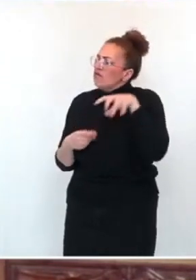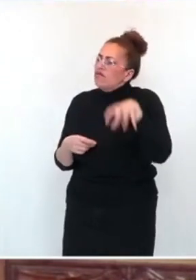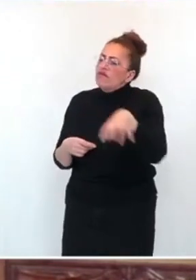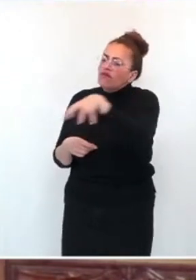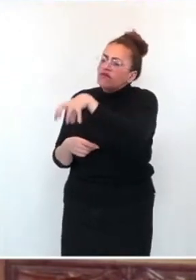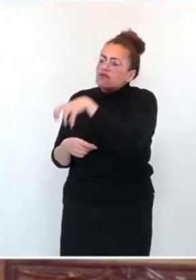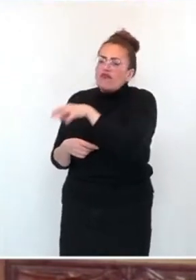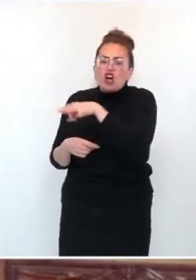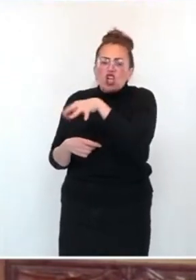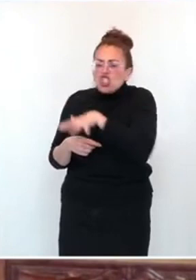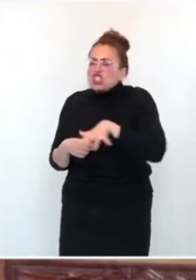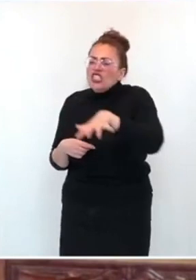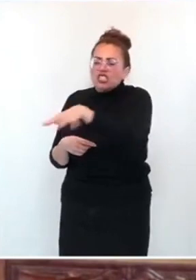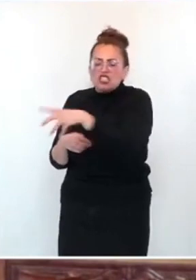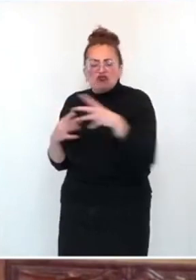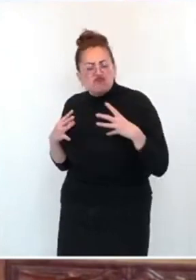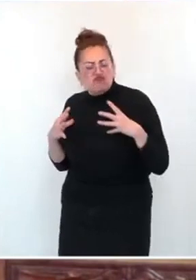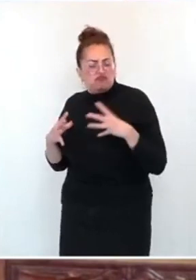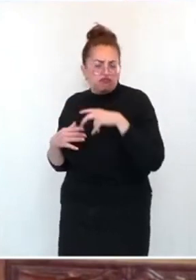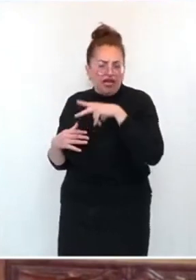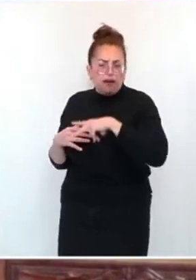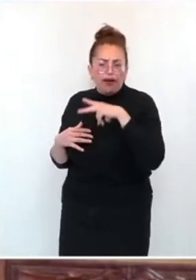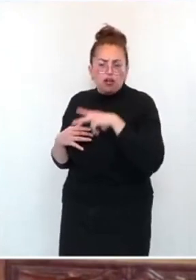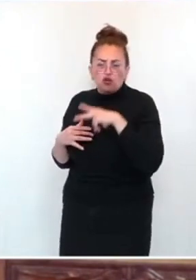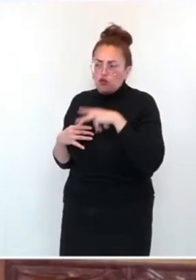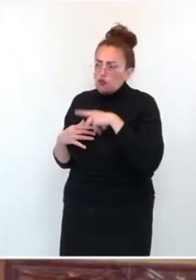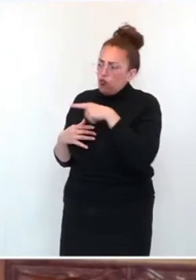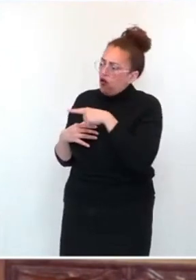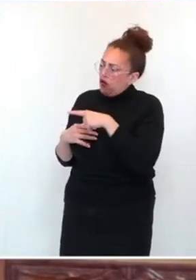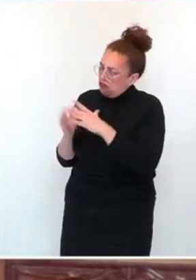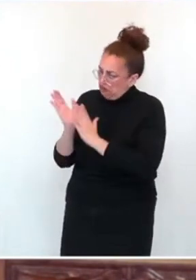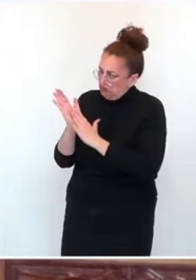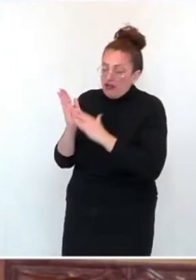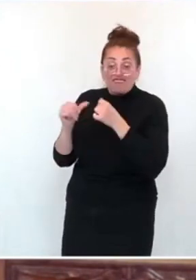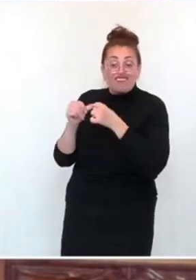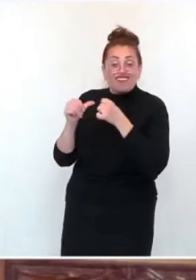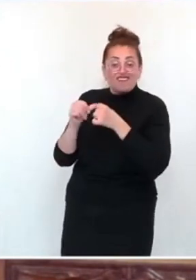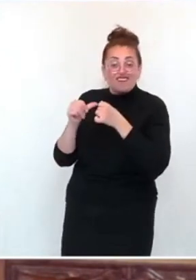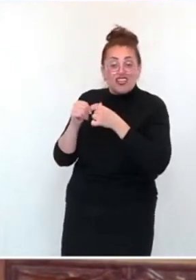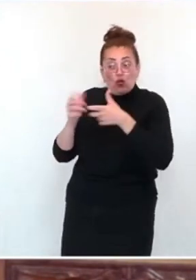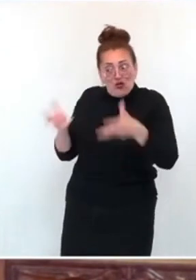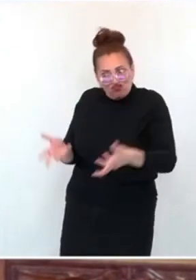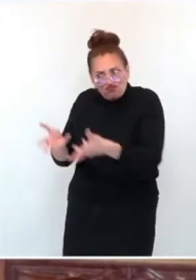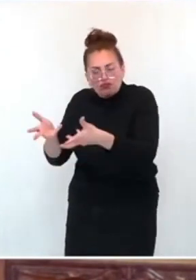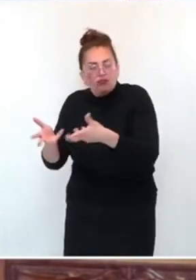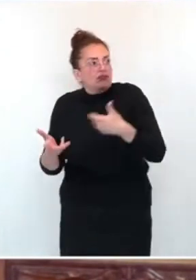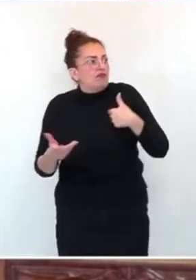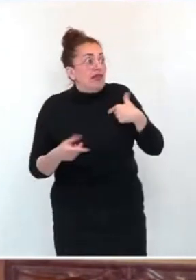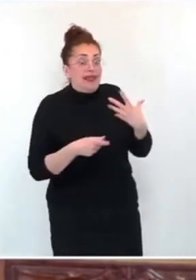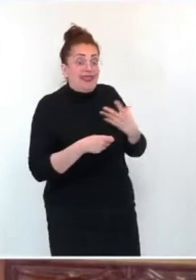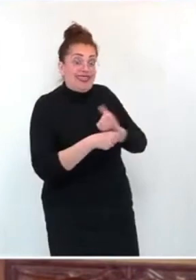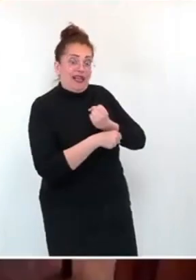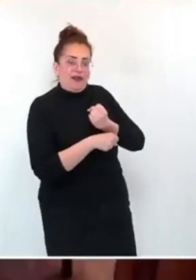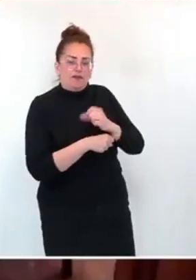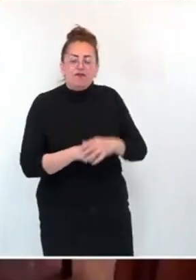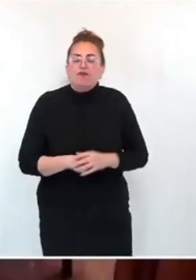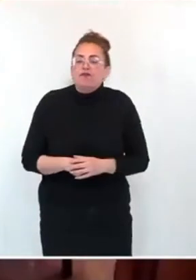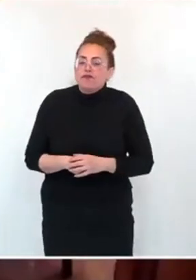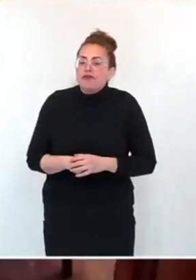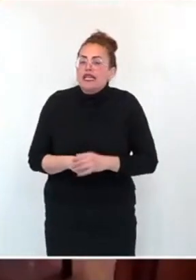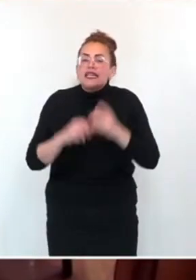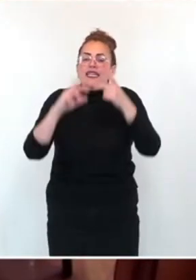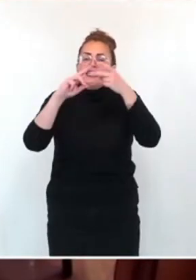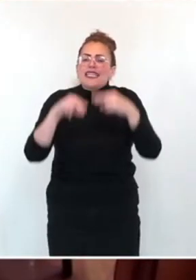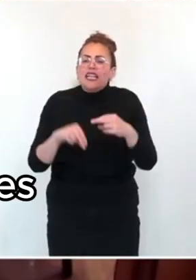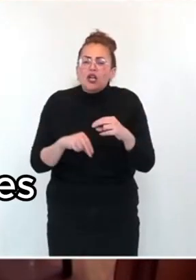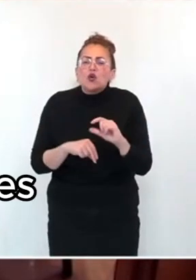de débloquer et d'accélérer un certain nombre d'opérations, en particulier de logements sociaux. Et enfin, dans ce scénario intermédiaire, nous